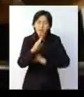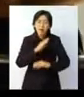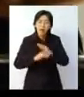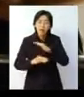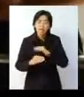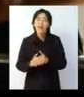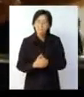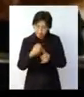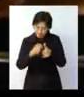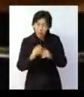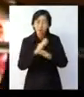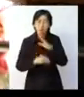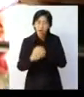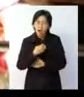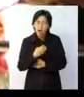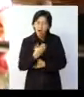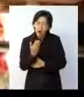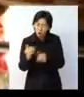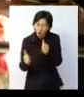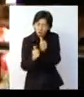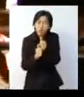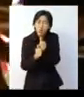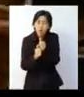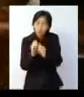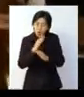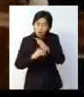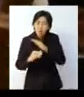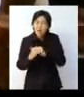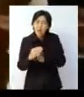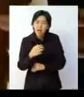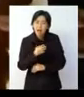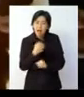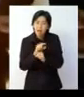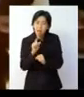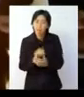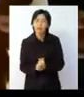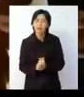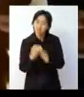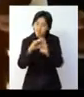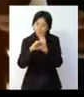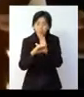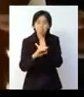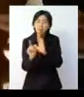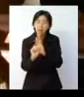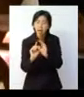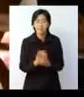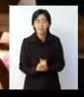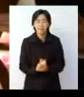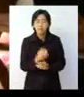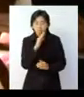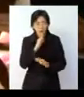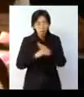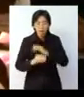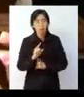คนพิการเนี่ยเวลาที่จะเรียก PA เขาต้องมีข้ออย่างไรบ้างคะที่ว่าถึงจะเรียกใช้บริการ PA